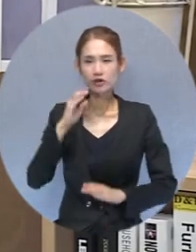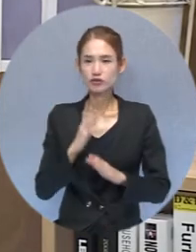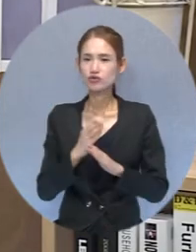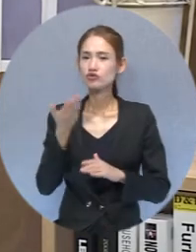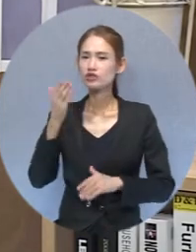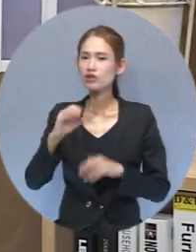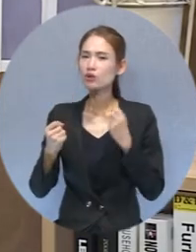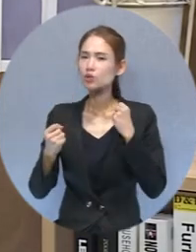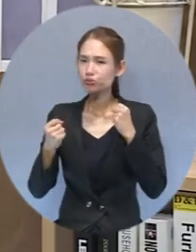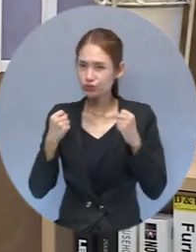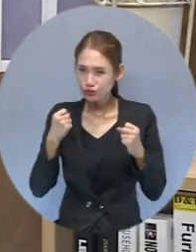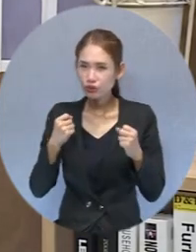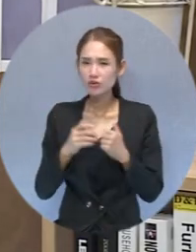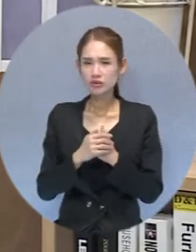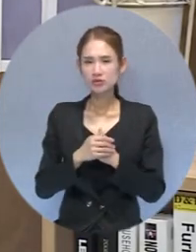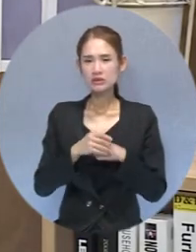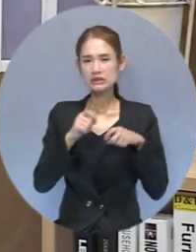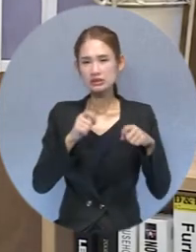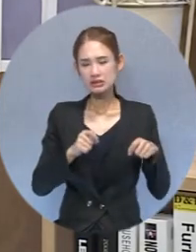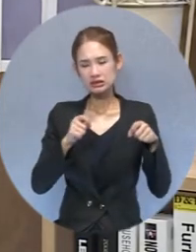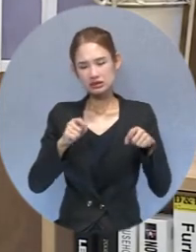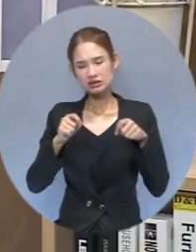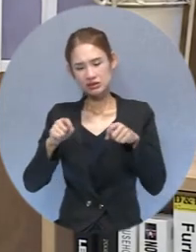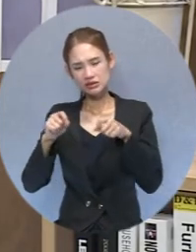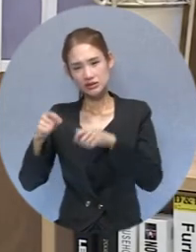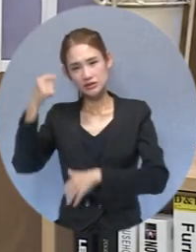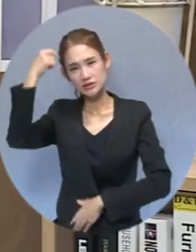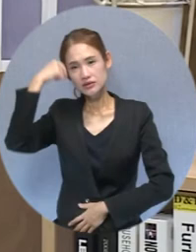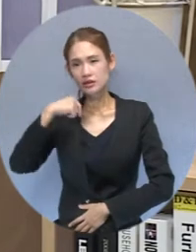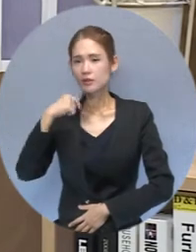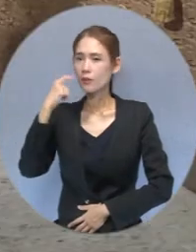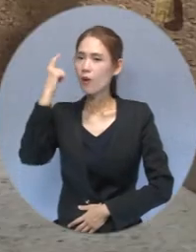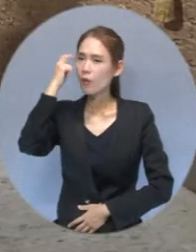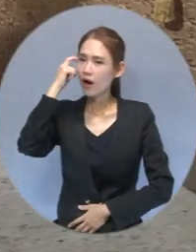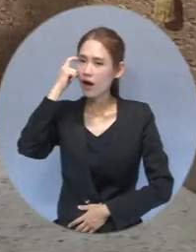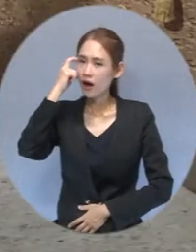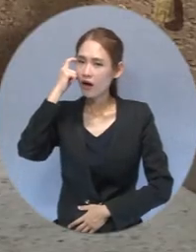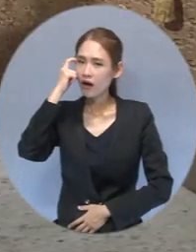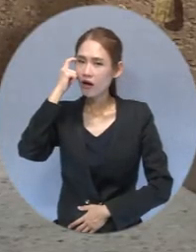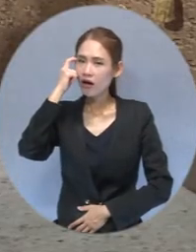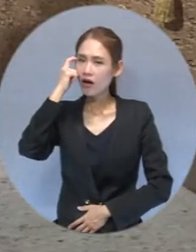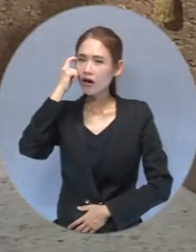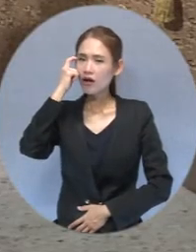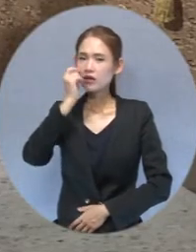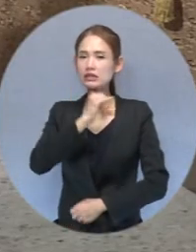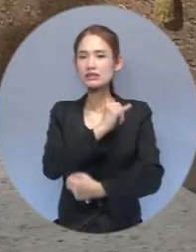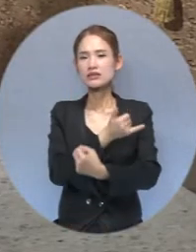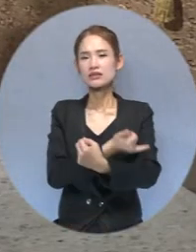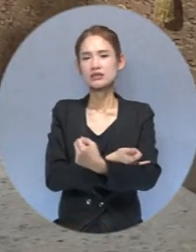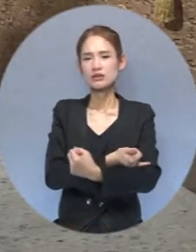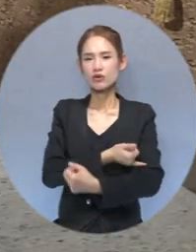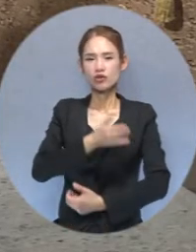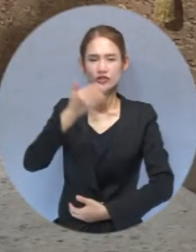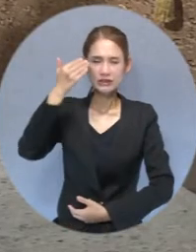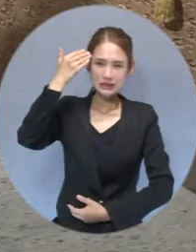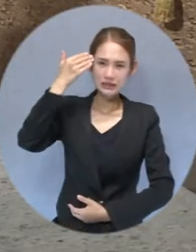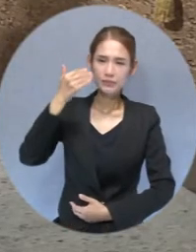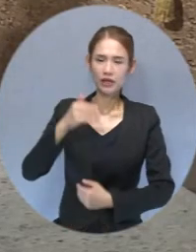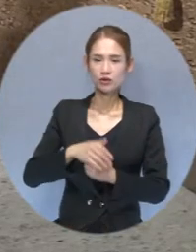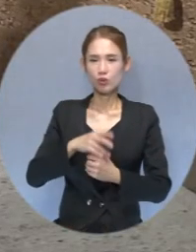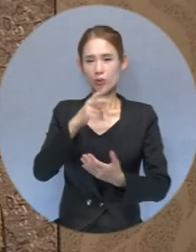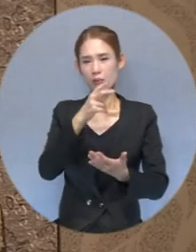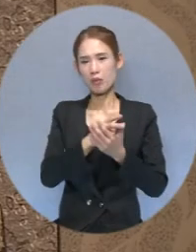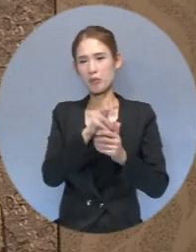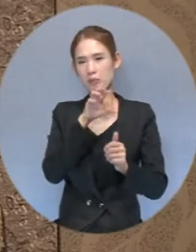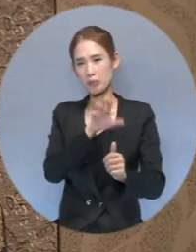그럼에도 불구하고 좀 늦춰지는 듯한 것은 왜 그럴까요? 아무래도 인신, 인권 침해나 그러니까 법으로 모든 것을 또